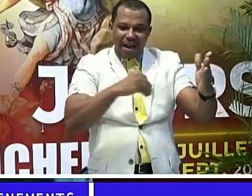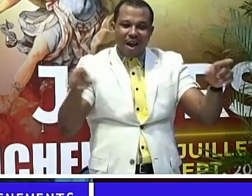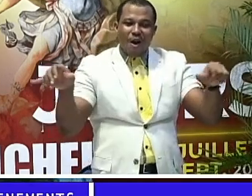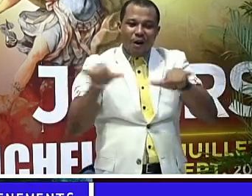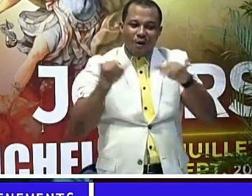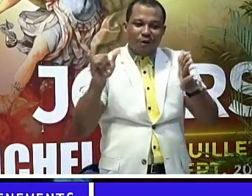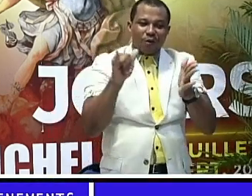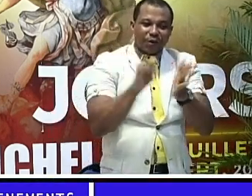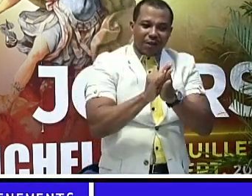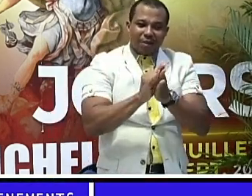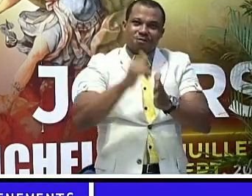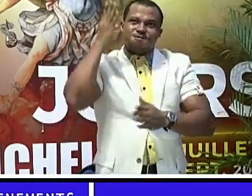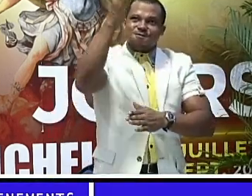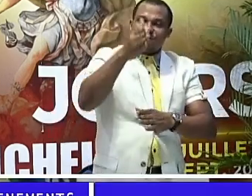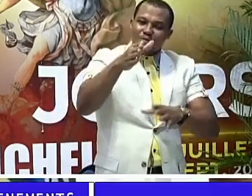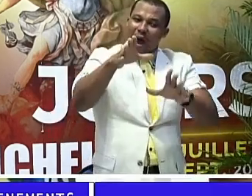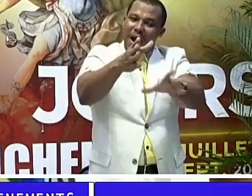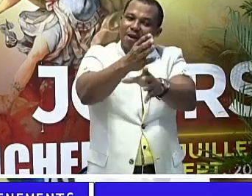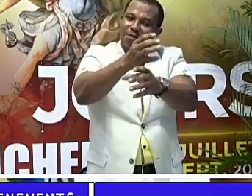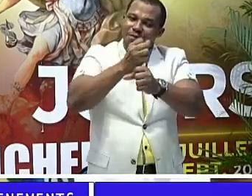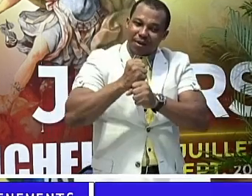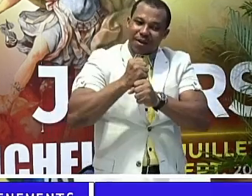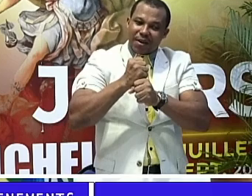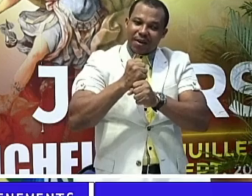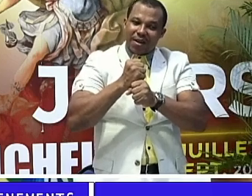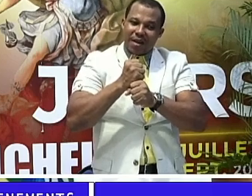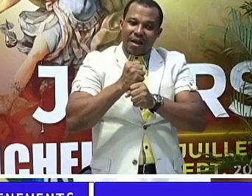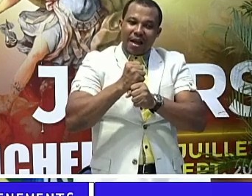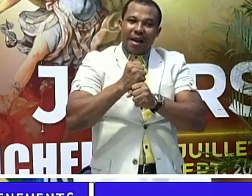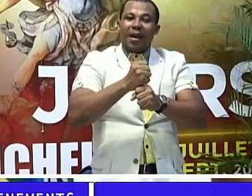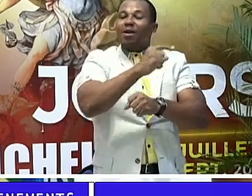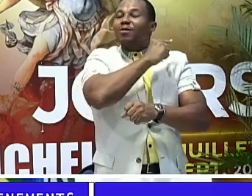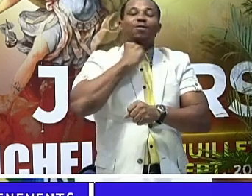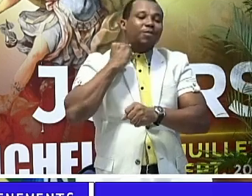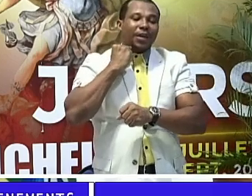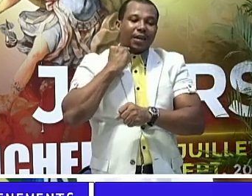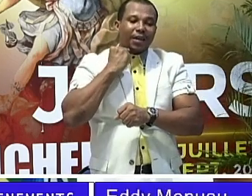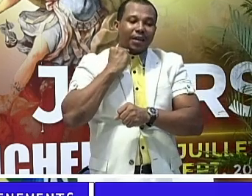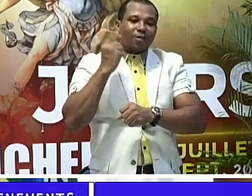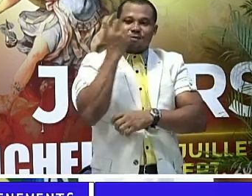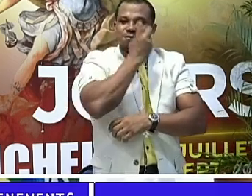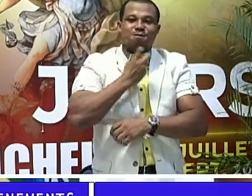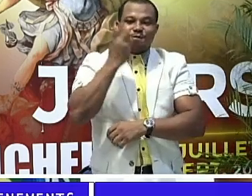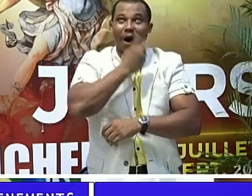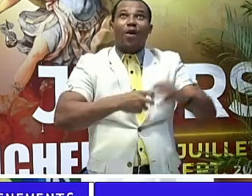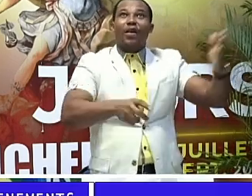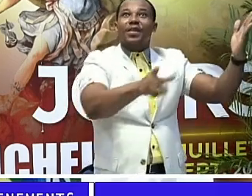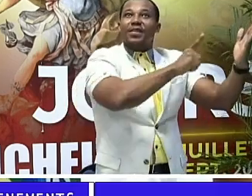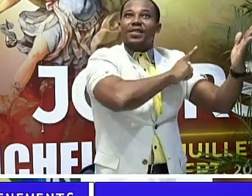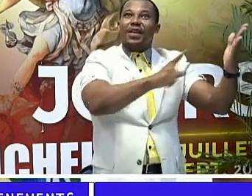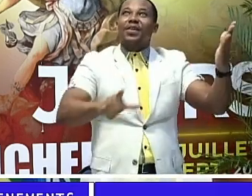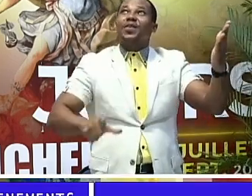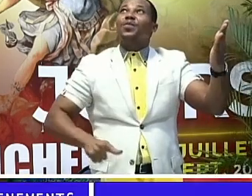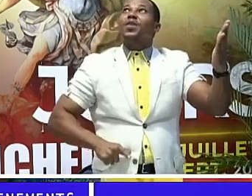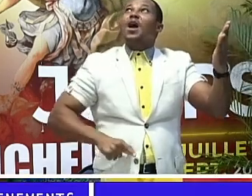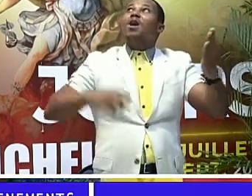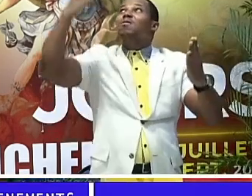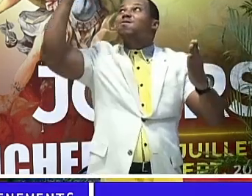je prendrai des prêtres et des lévites parmi eux. Parole du Seigneur.